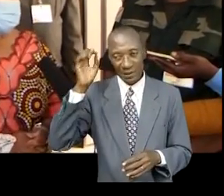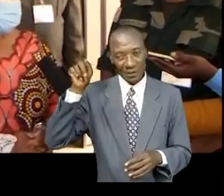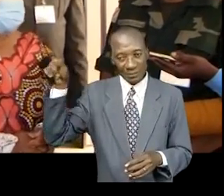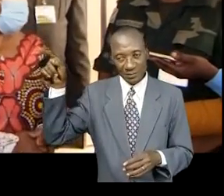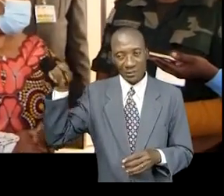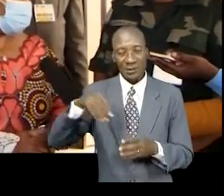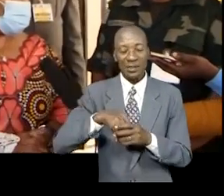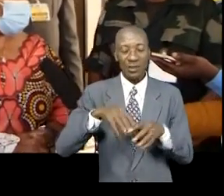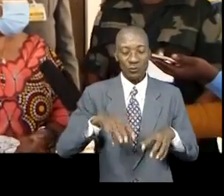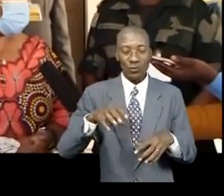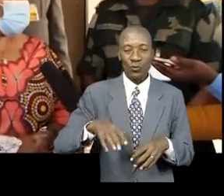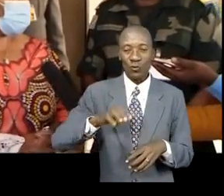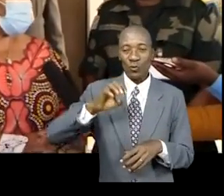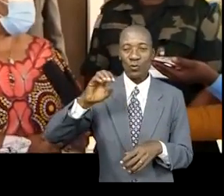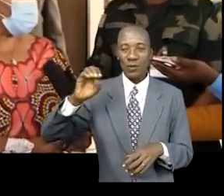forces négatives.